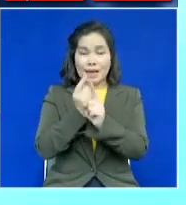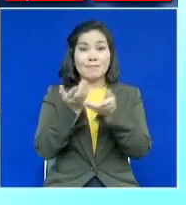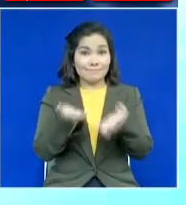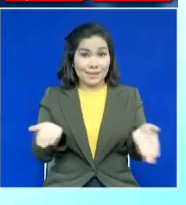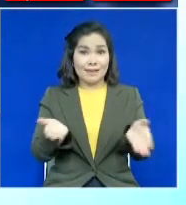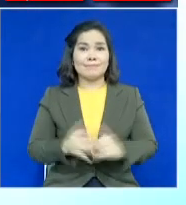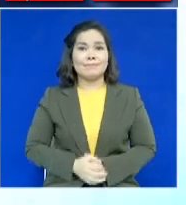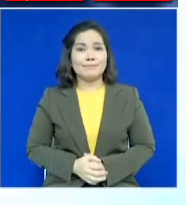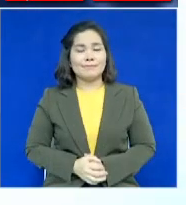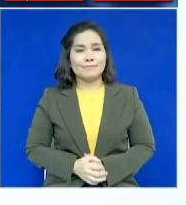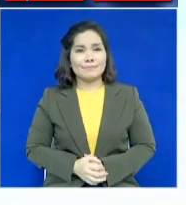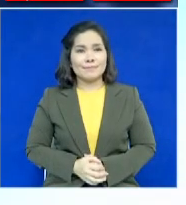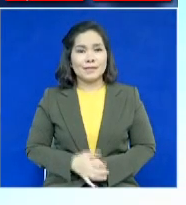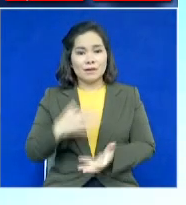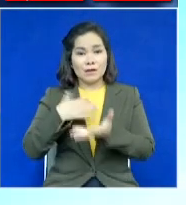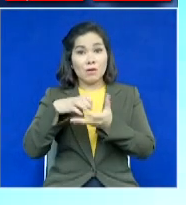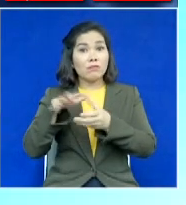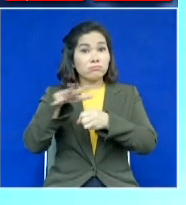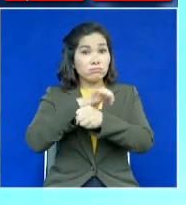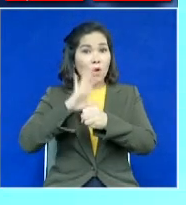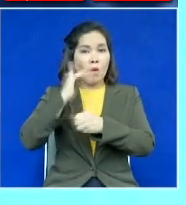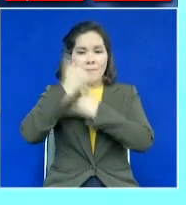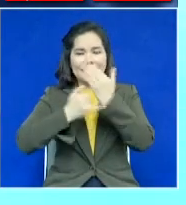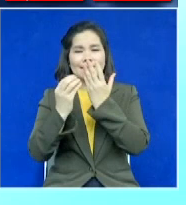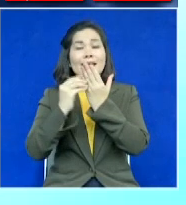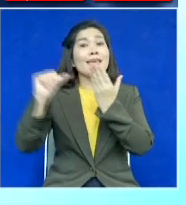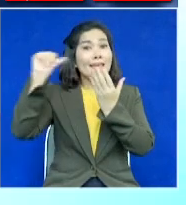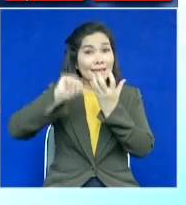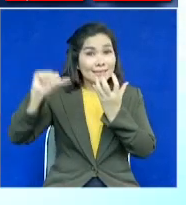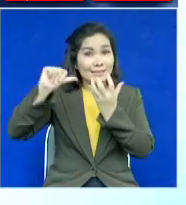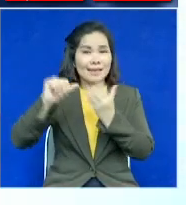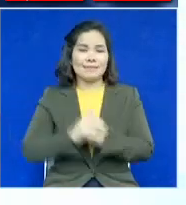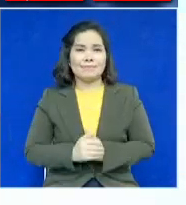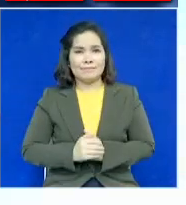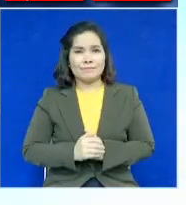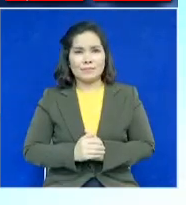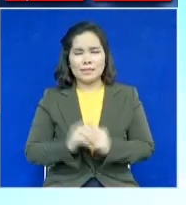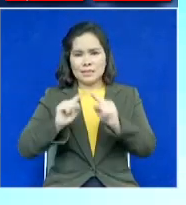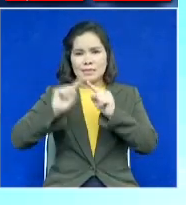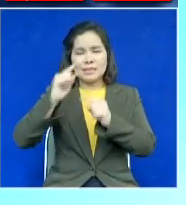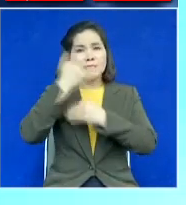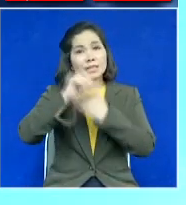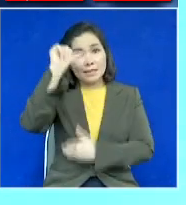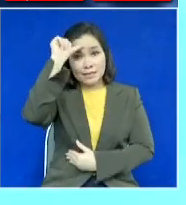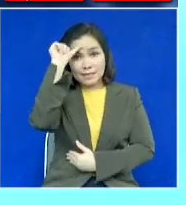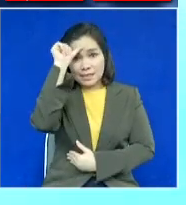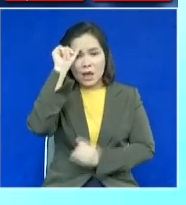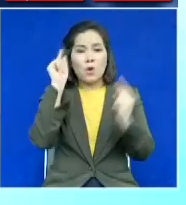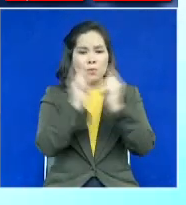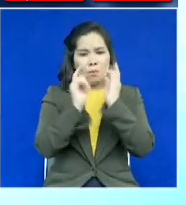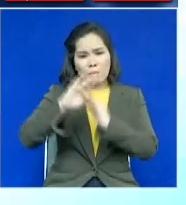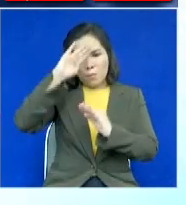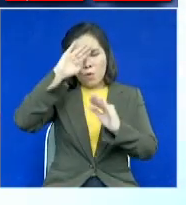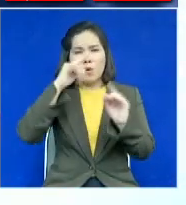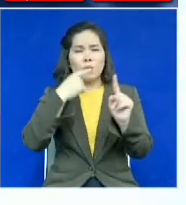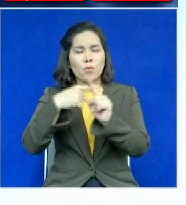มาที่สถานการณ์โควิด-19 ในฝั่งเอเชียบ้านเรานะคะยังคงเดิมอยู่ที่ประเทศอินเดียนะคะที่มีจำนวนผู้ป่วยยืนยัน